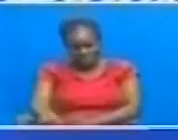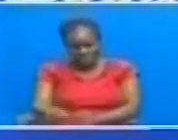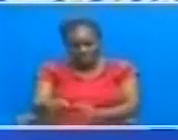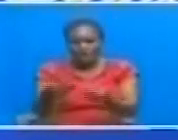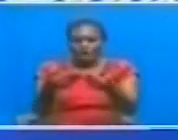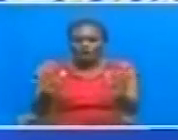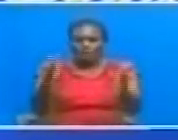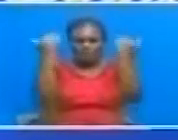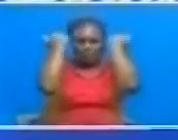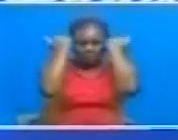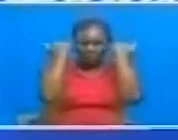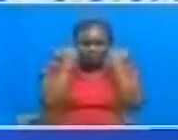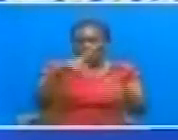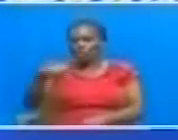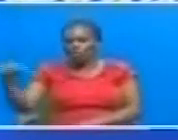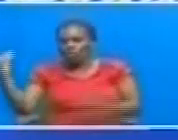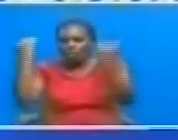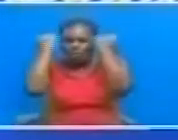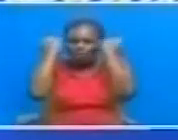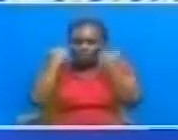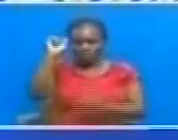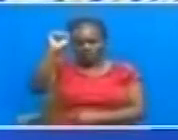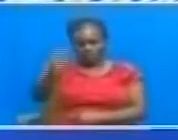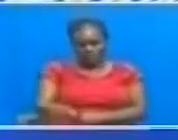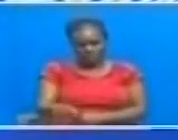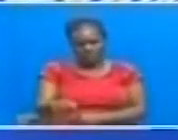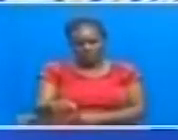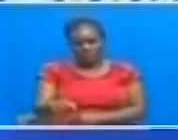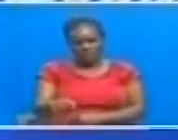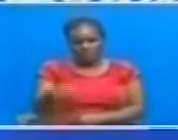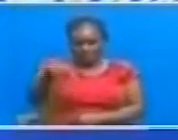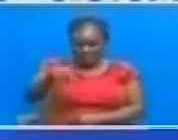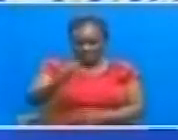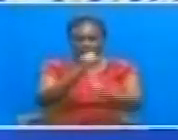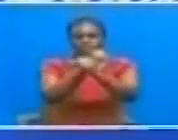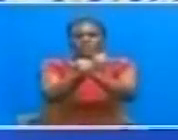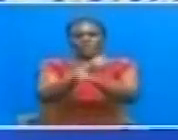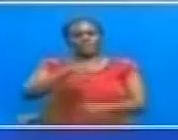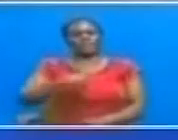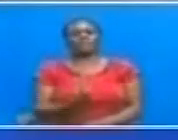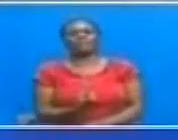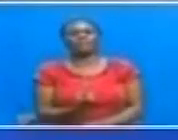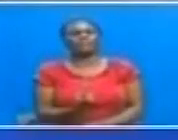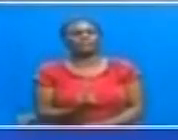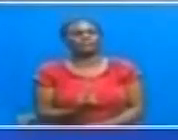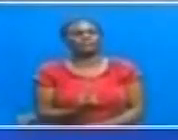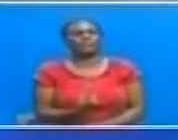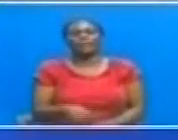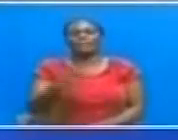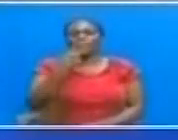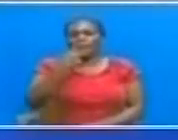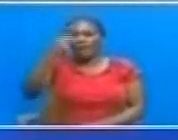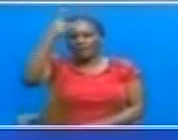afunguliwe mashtaka, apelekwe mahakama, kisha tumwetie jaji mwenyewe uamuzi wake.